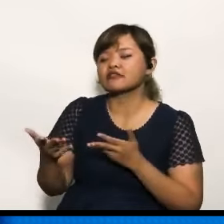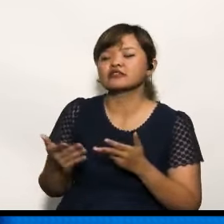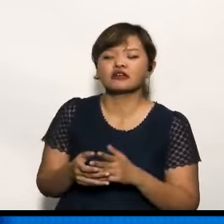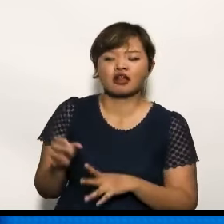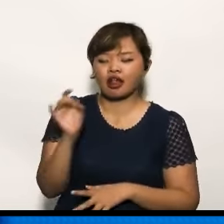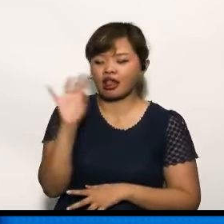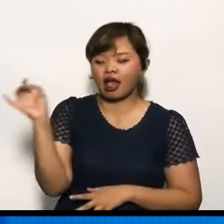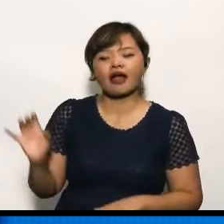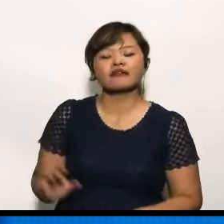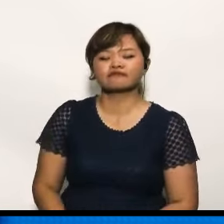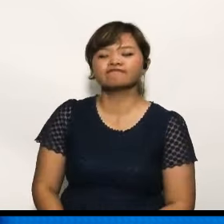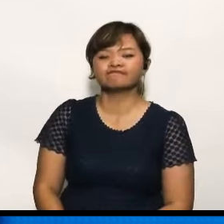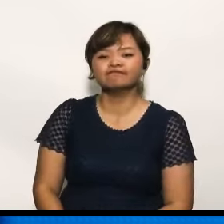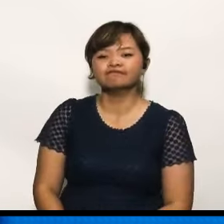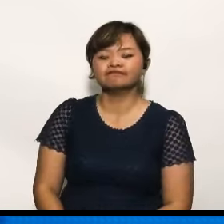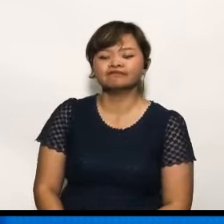pelayanan kemana-mana.